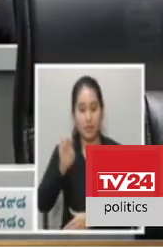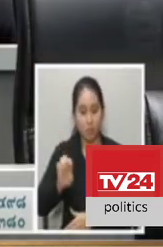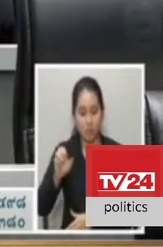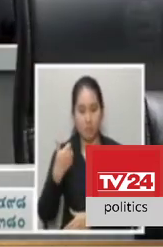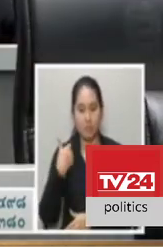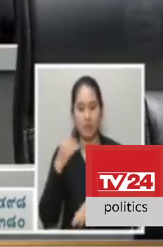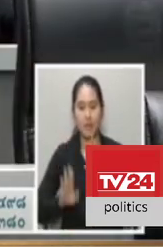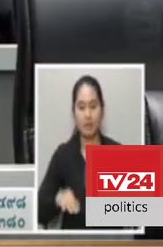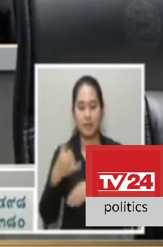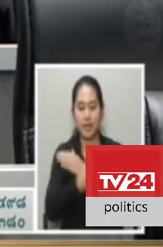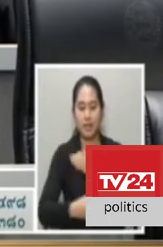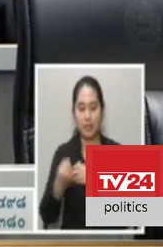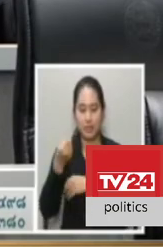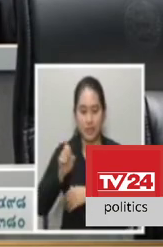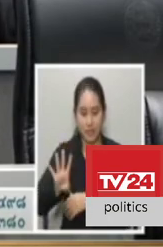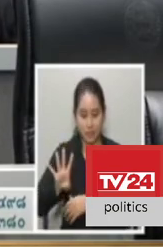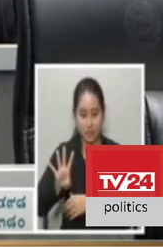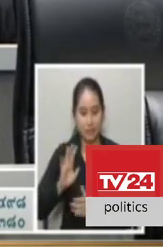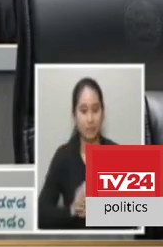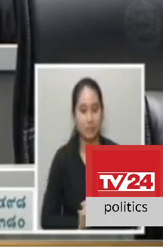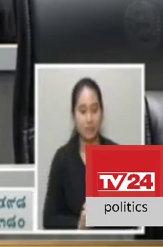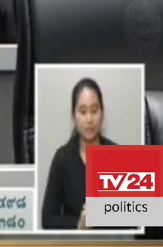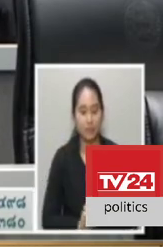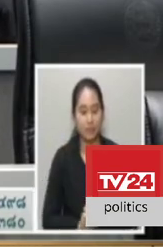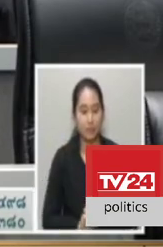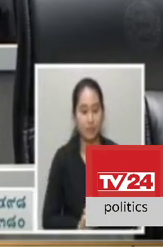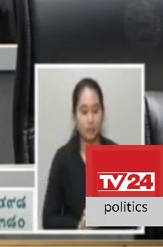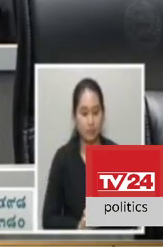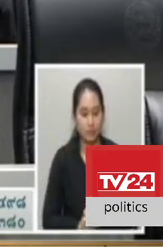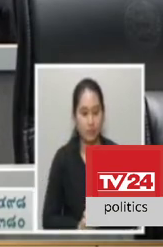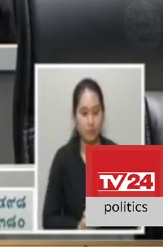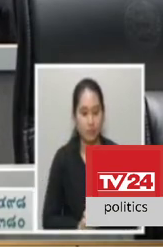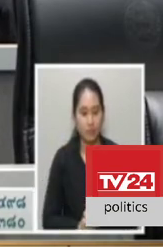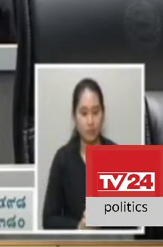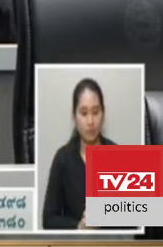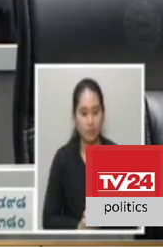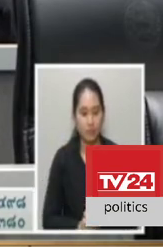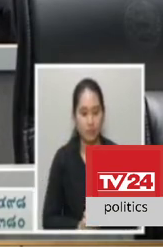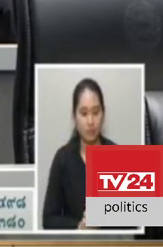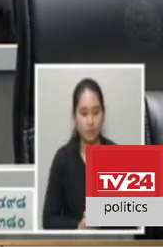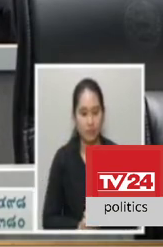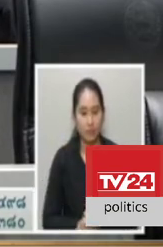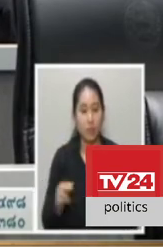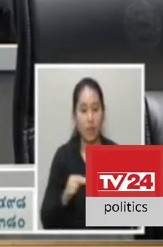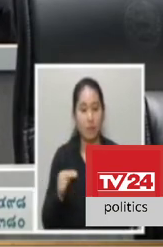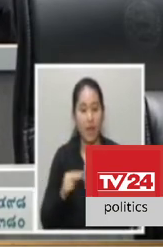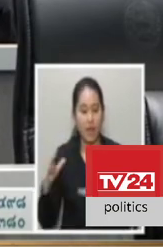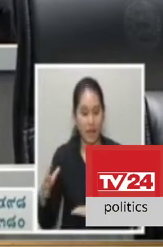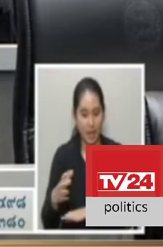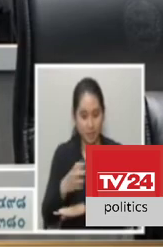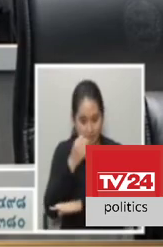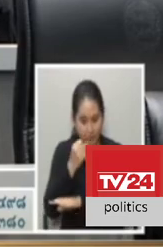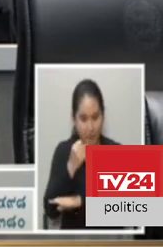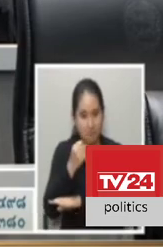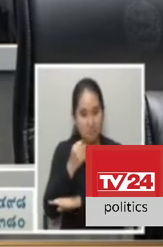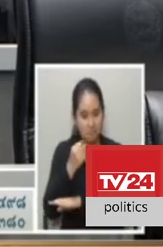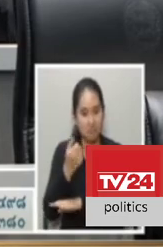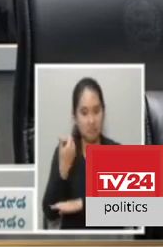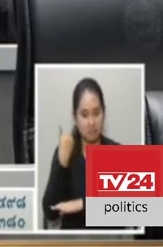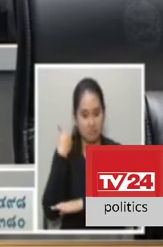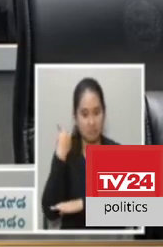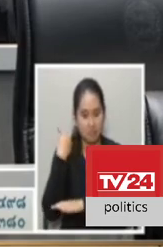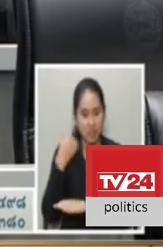ศทำให้โดยรวมแล้วสหภาพยุโรปมีอำนาจในการต่อรองที่สูงมาก